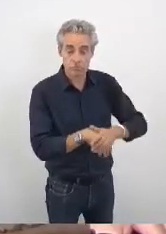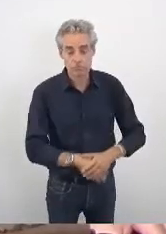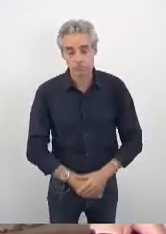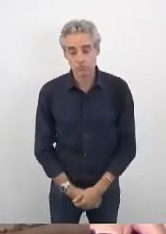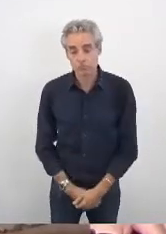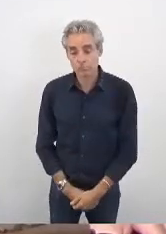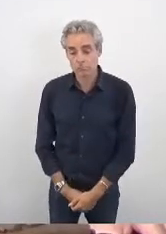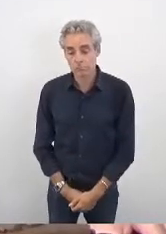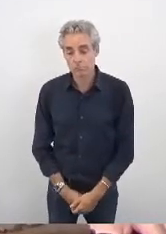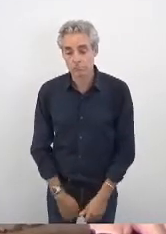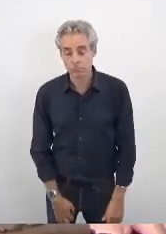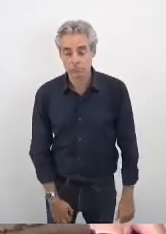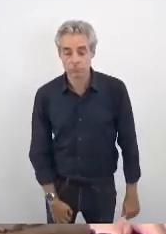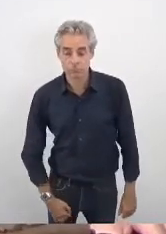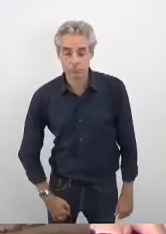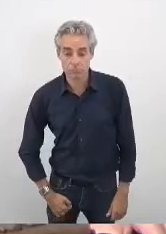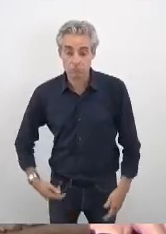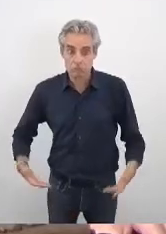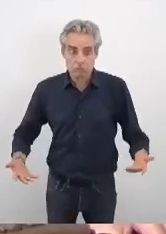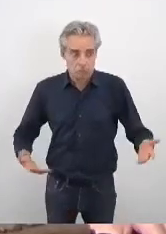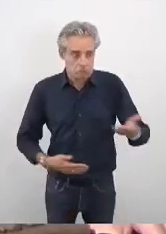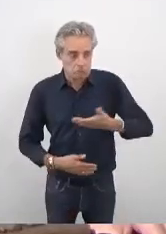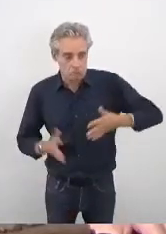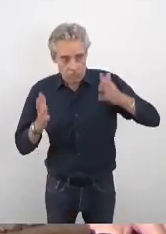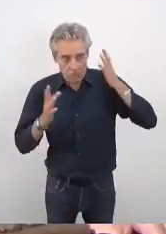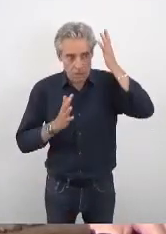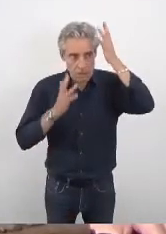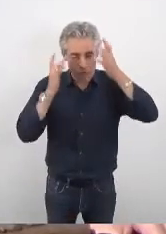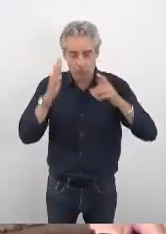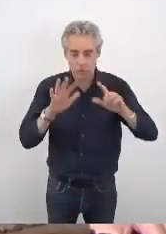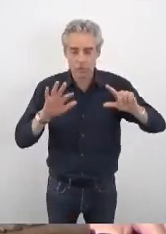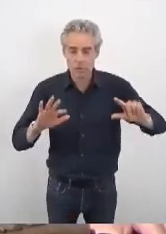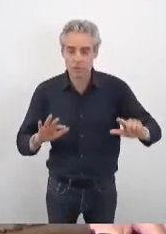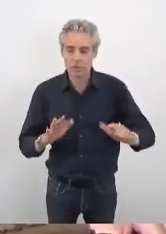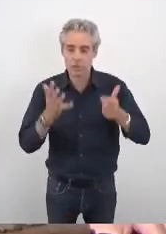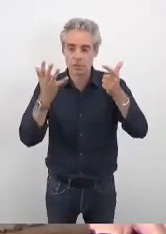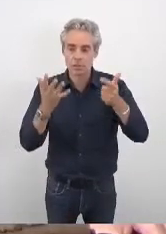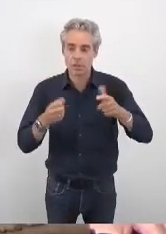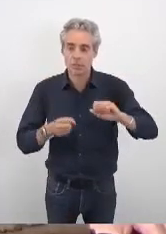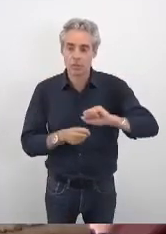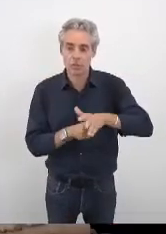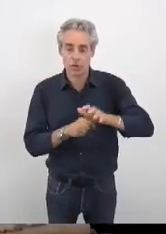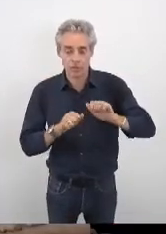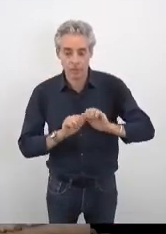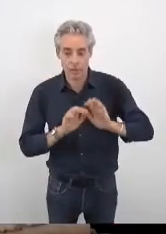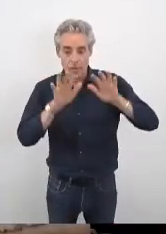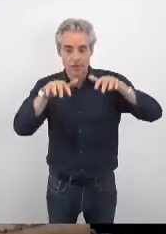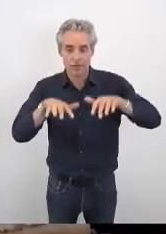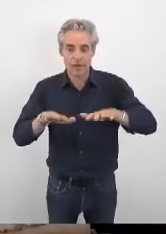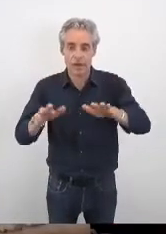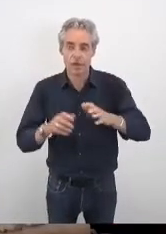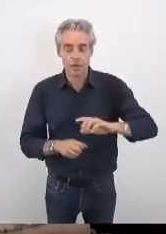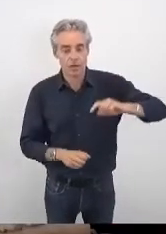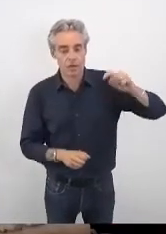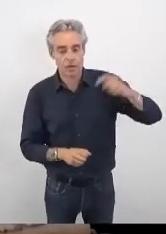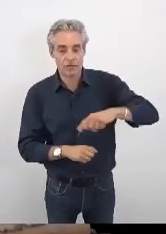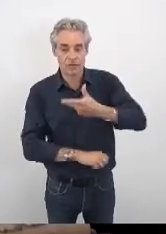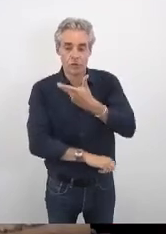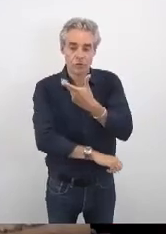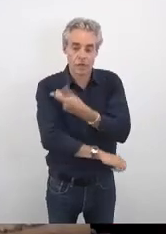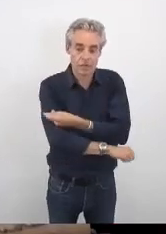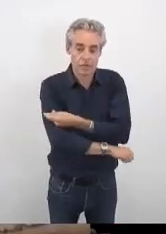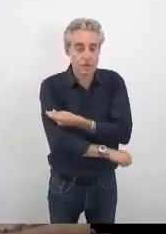Compte tenu de l'inquiétude face à la 7e vague de Covid et des obligations de vaccination de nos